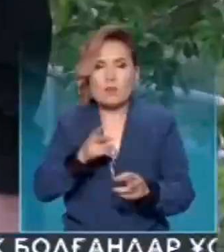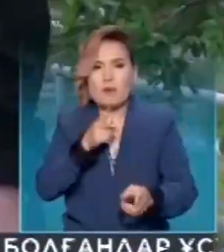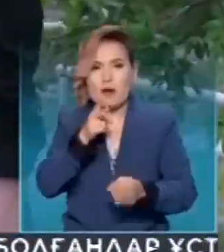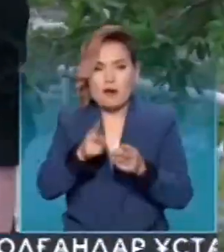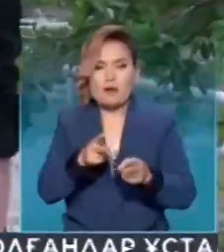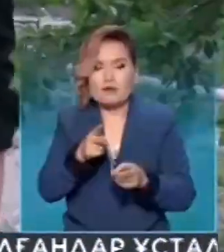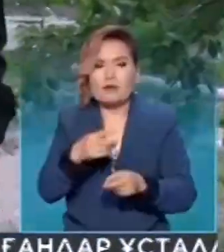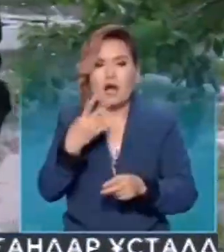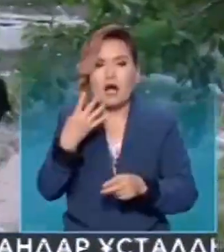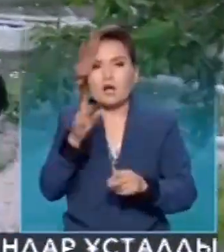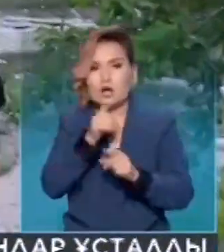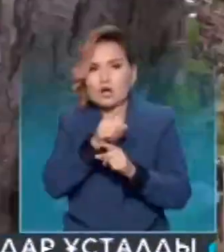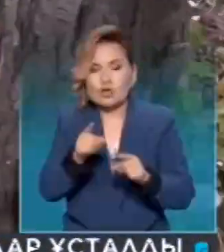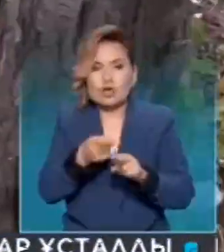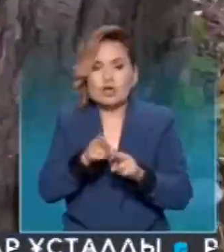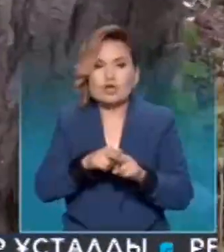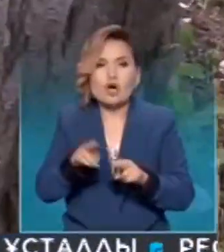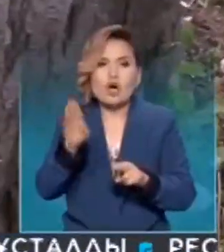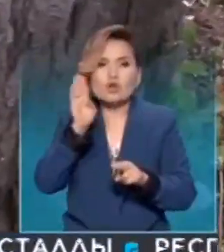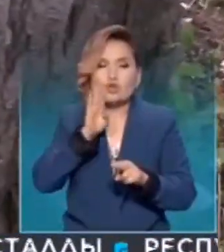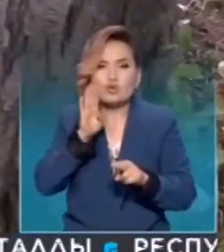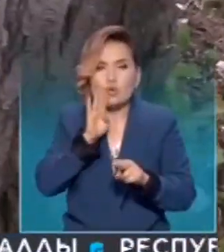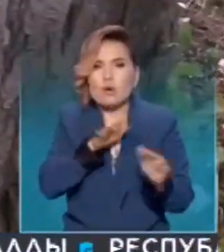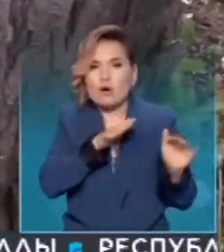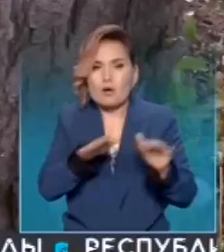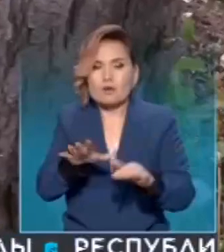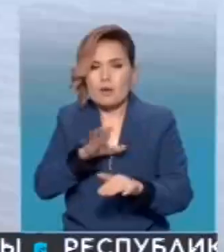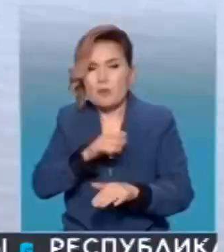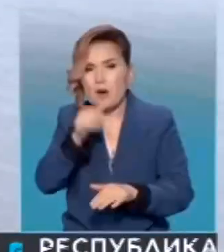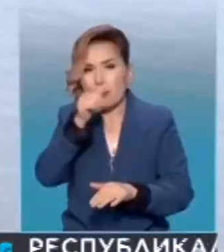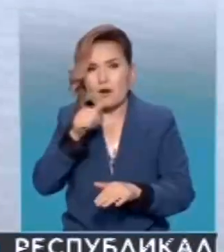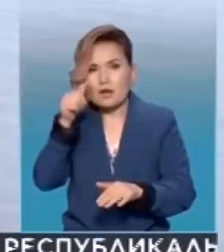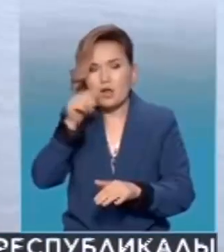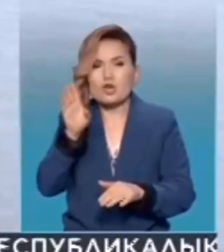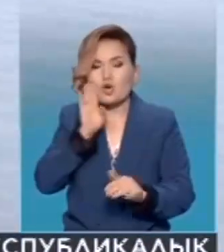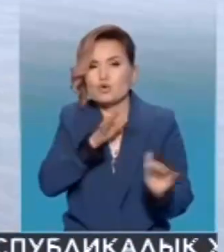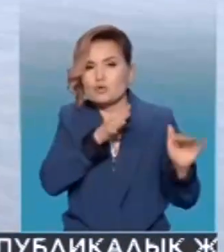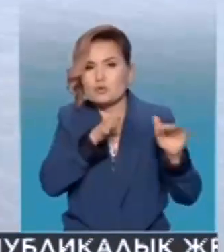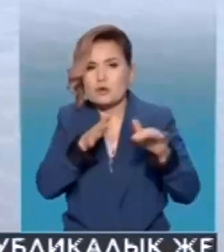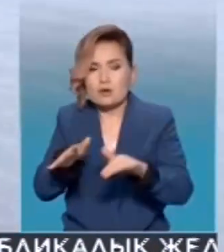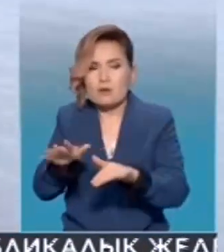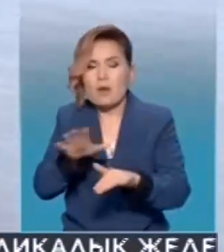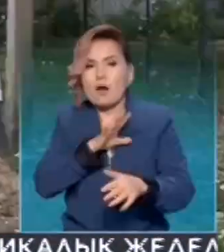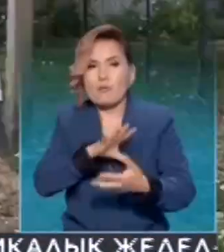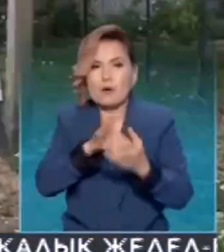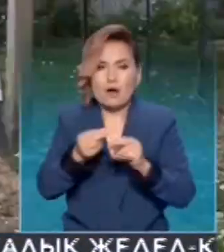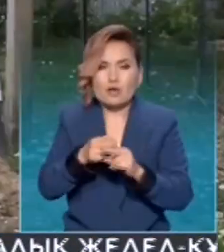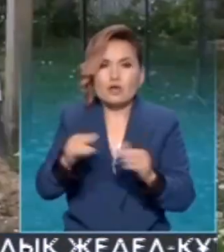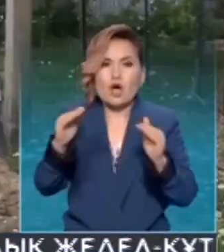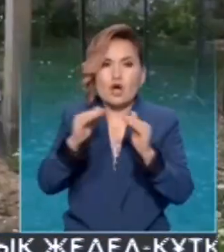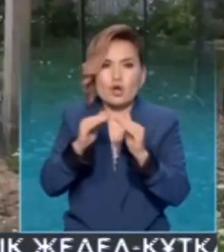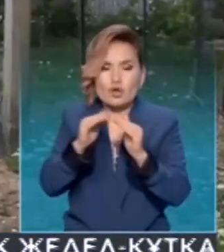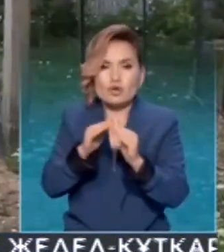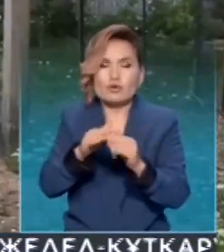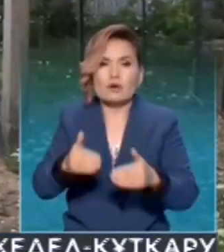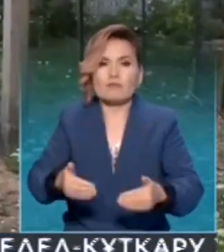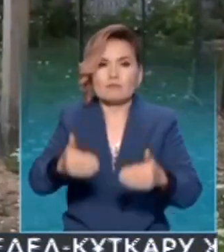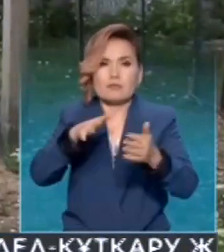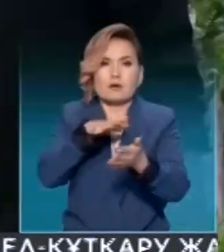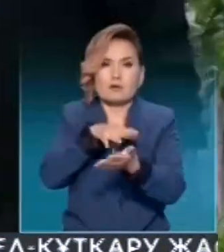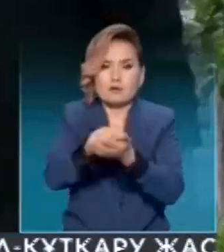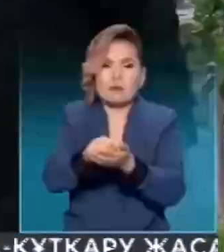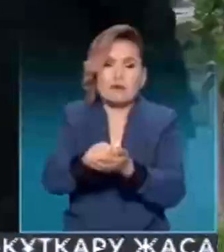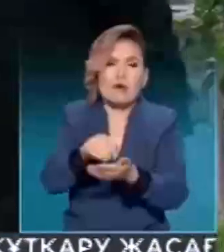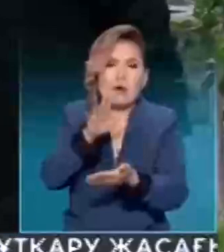жылда 200 метр жер су астында қалған дейді. Былтыр Алакөлдің асау толқындары жағаны 3-4 метр шайып, үйінің қоршауында алып кеткен.